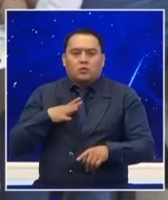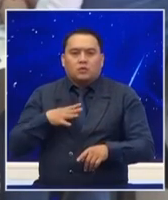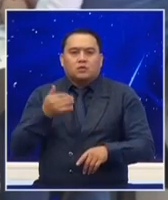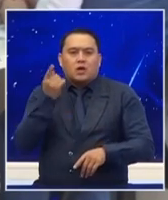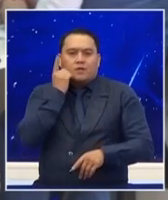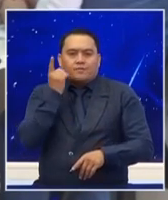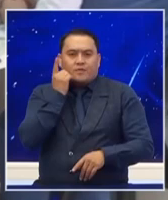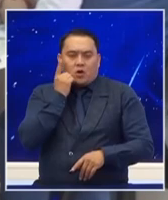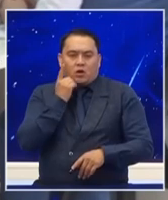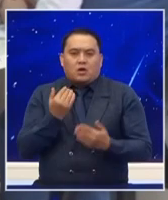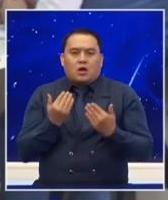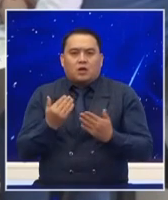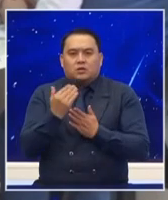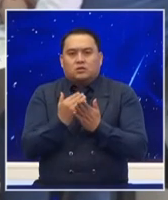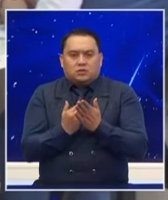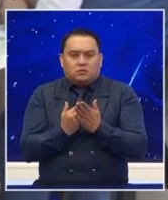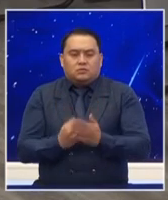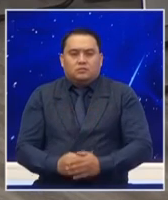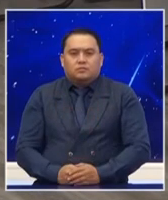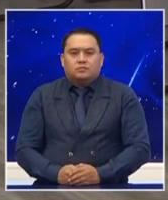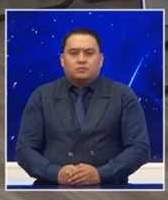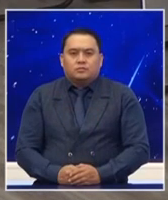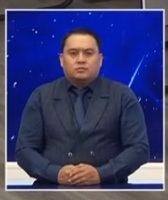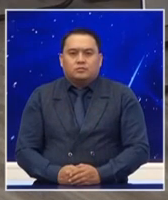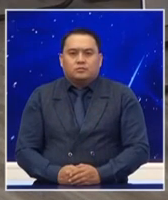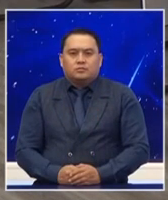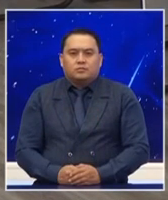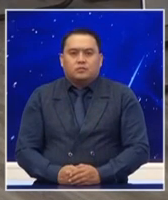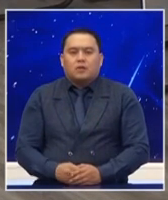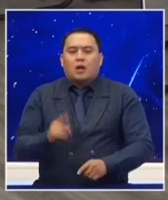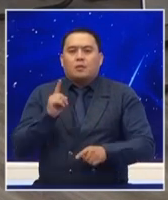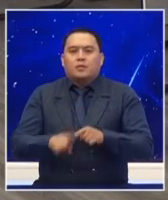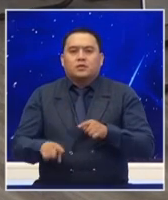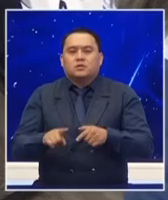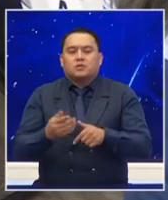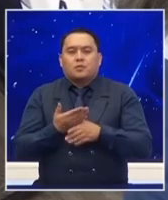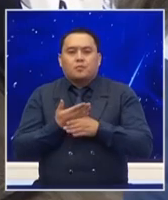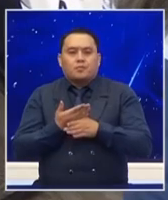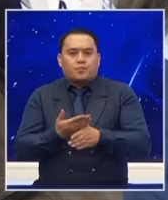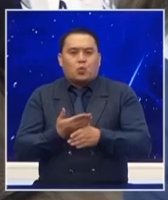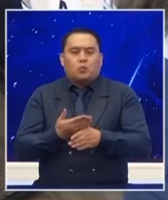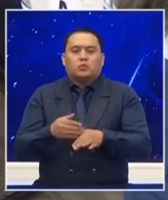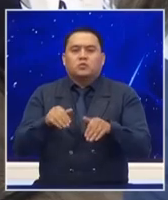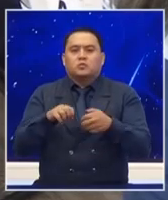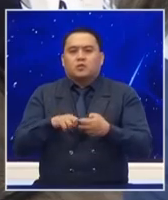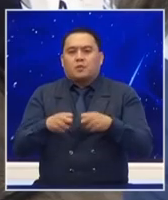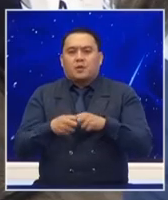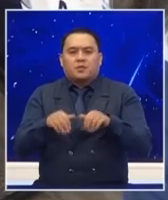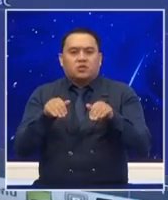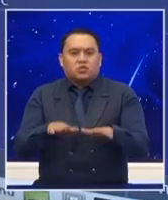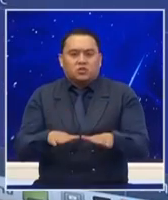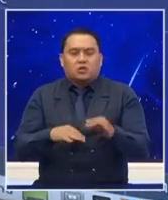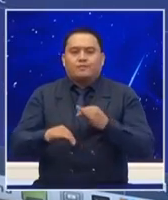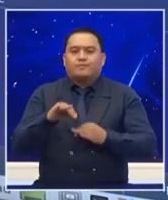телефон модельдерін қазір тізімдеп жатырмыз. Жедел жәрдем станция қызметкерлері қазір бұл мәселені шешу үшін келіссөздер жүргізіп